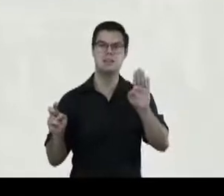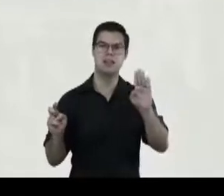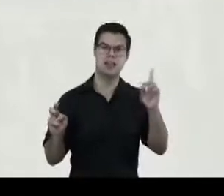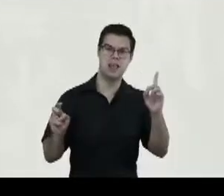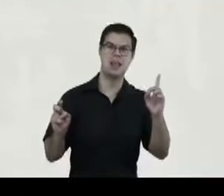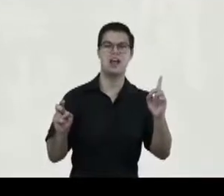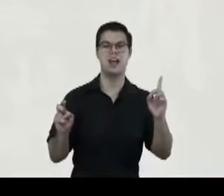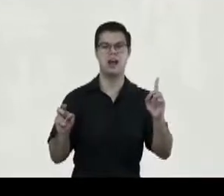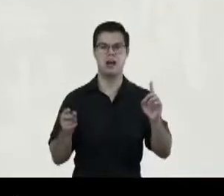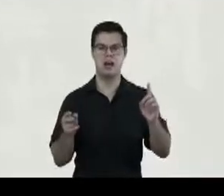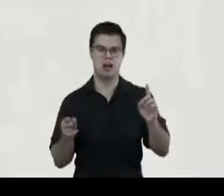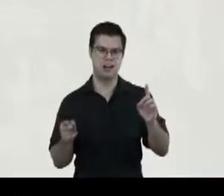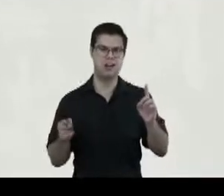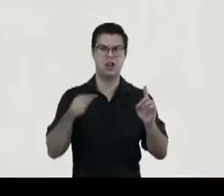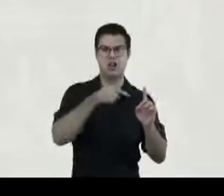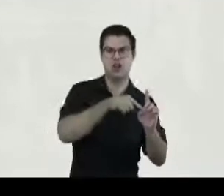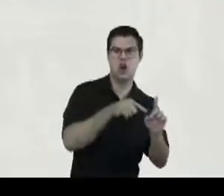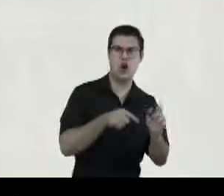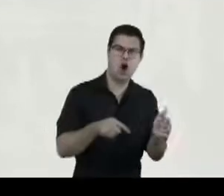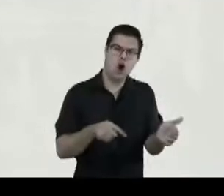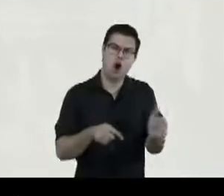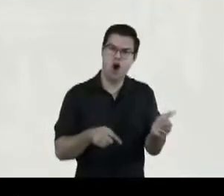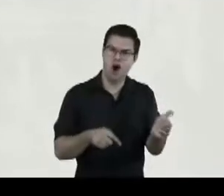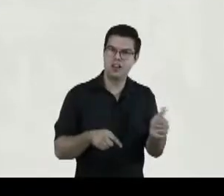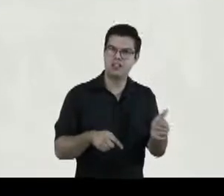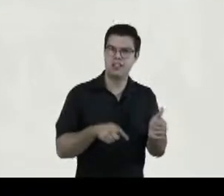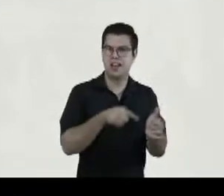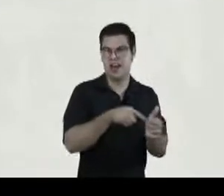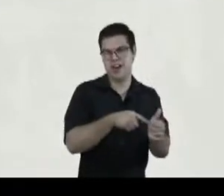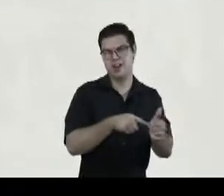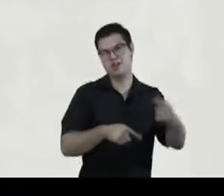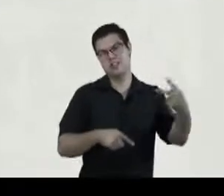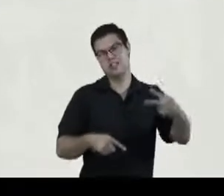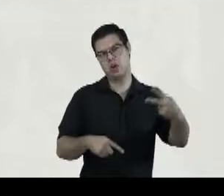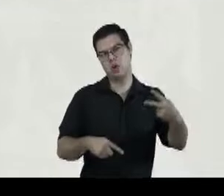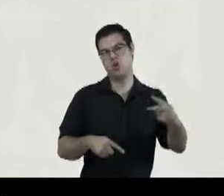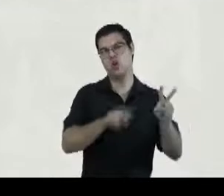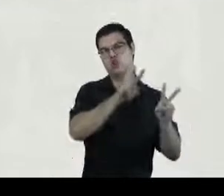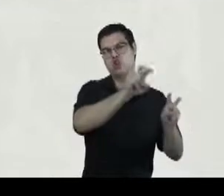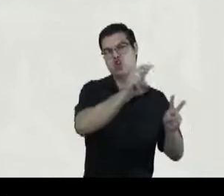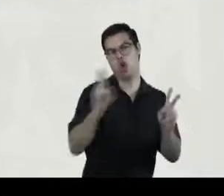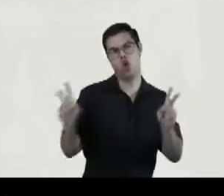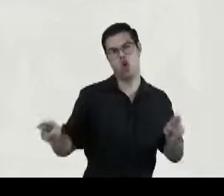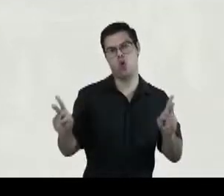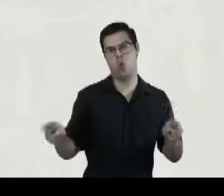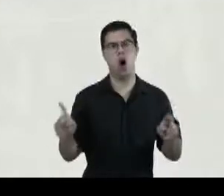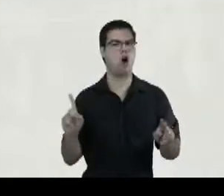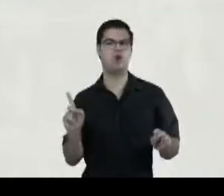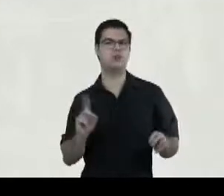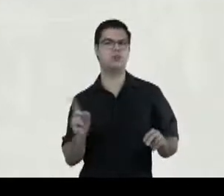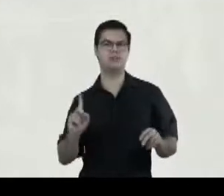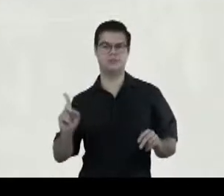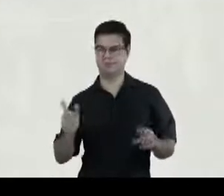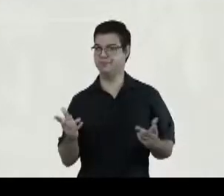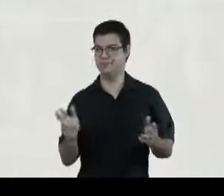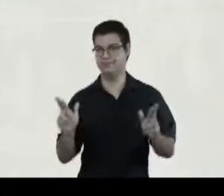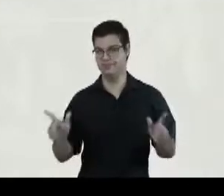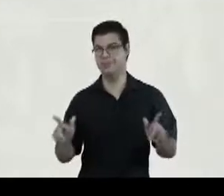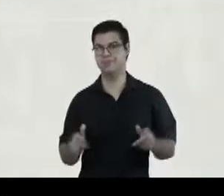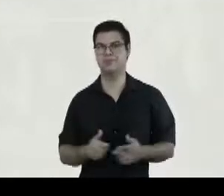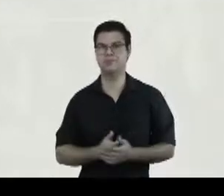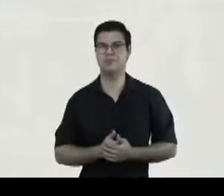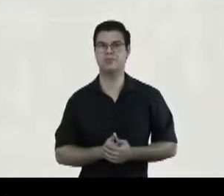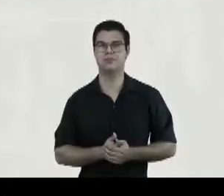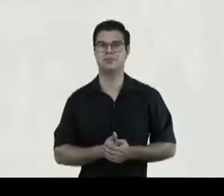deuxième volume, donc il n'a même pas répété le titre, l'auteur, c'est une dame, Sibylle von Gültlingen,